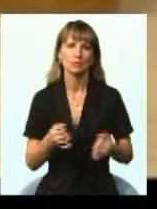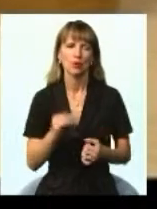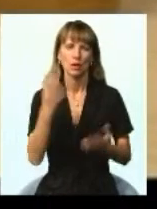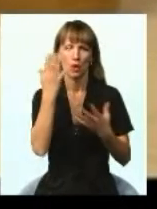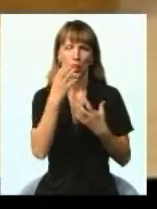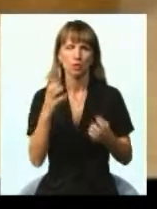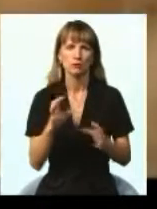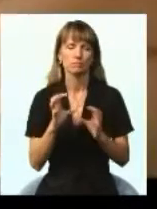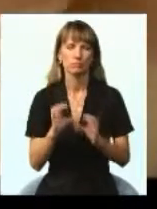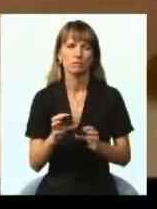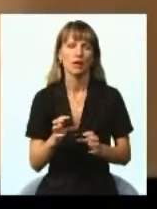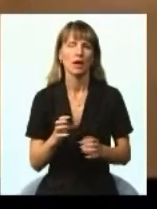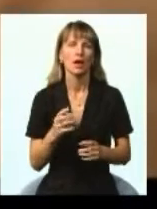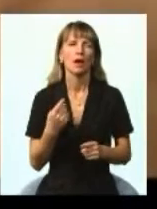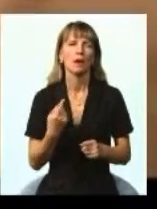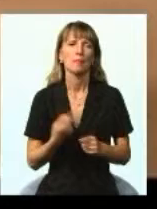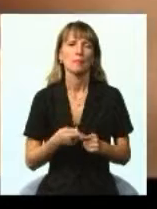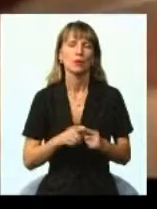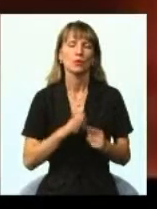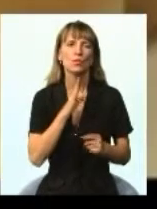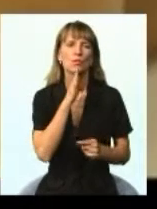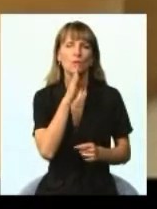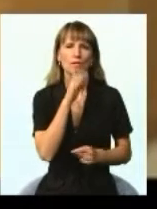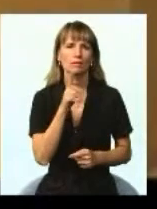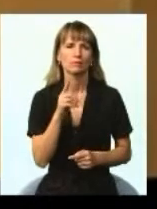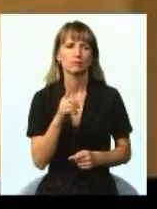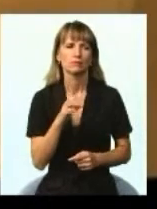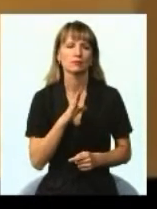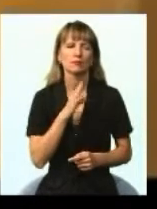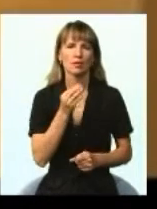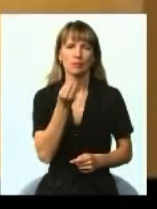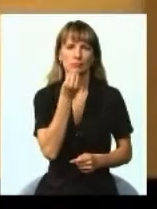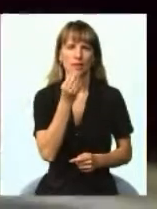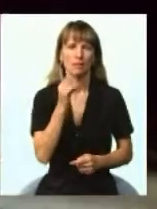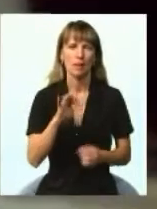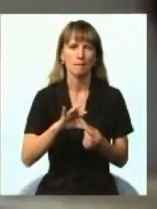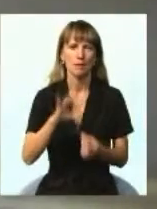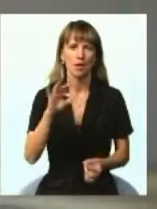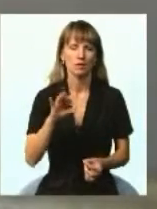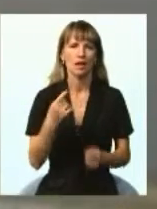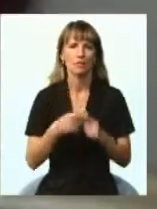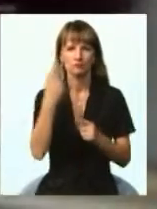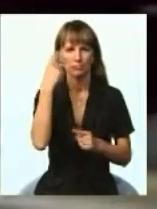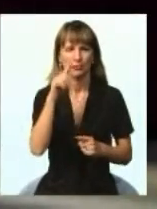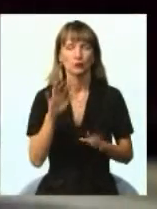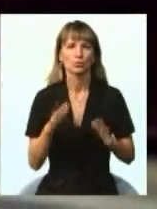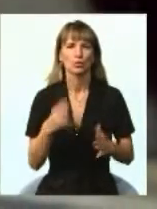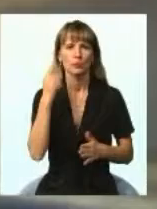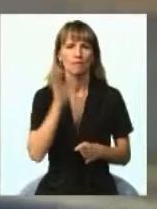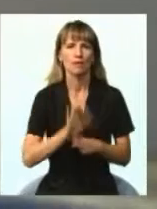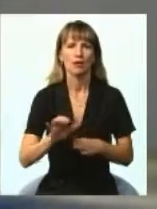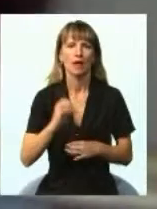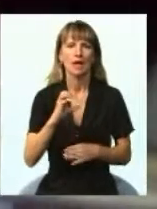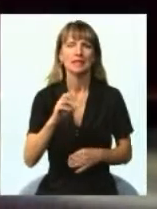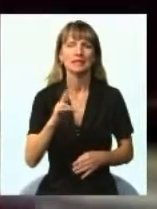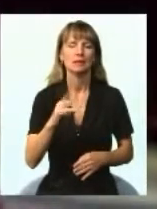вночі узялися морози. Тож вранці хлопча знайшло смачний лимонадний циліндр на паличці. Про цю ідею випадково дізнались виробники